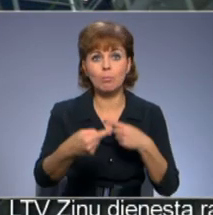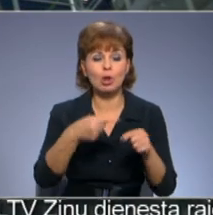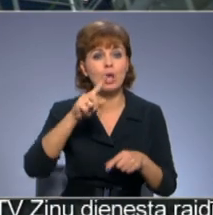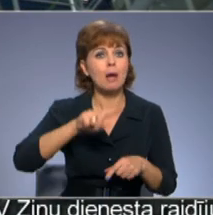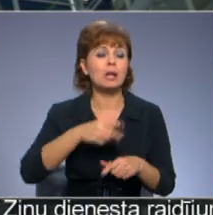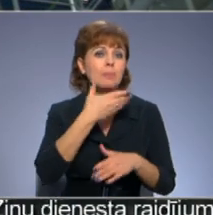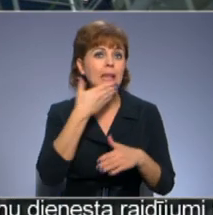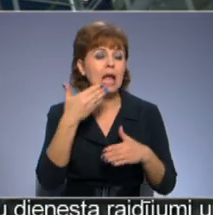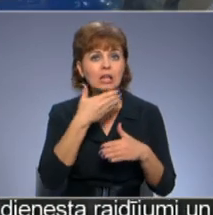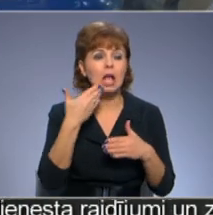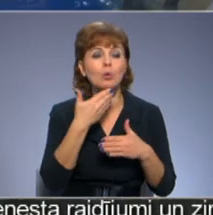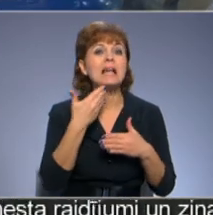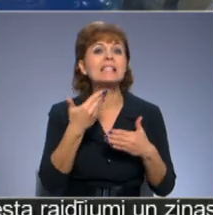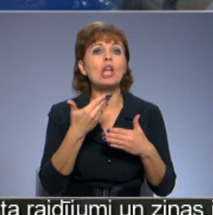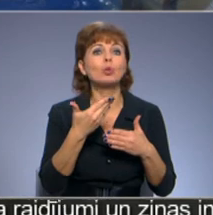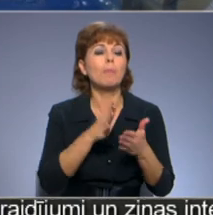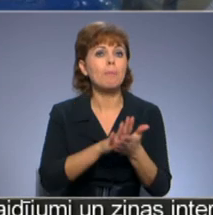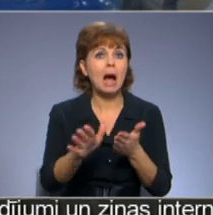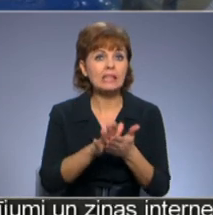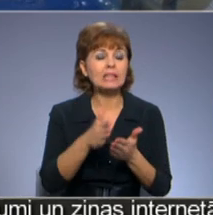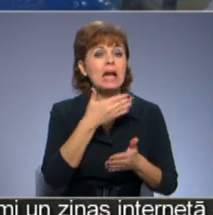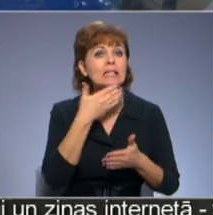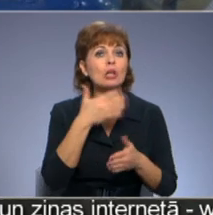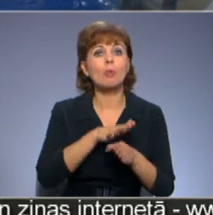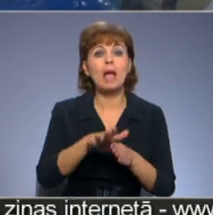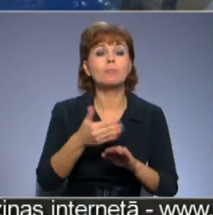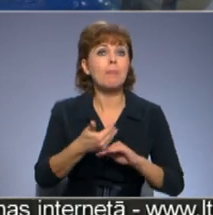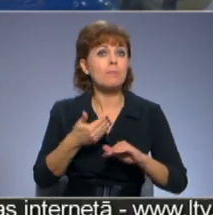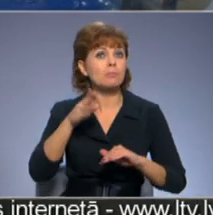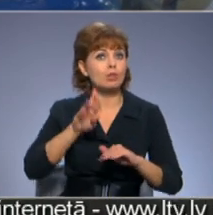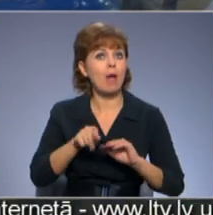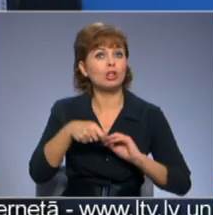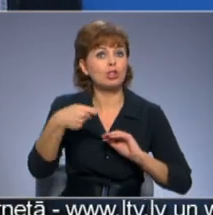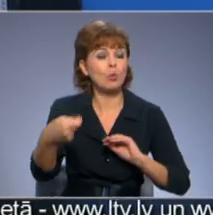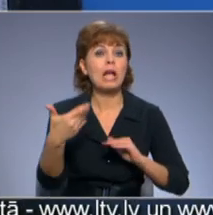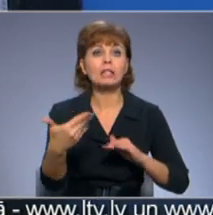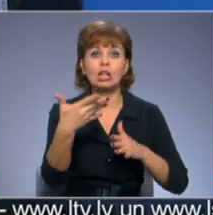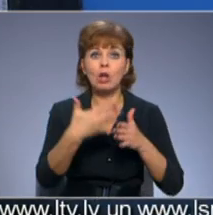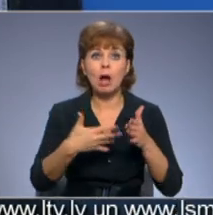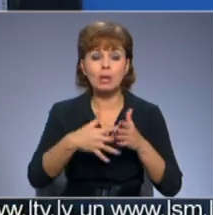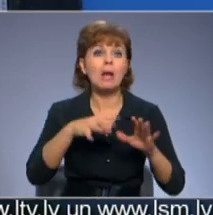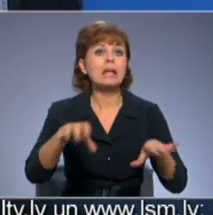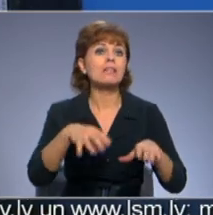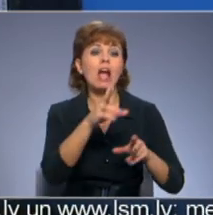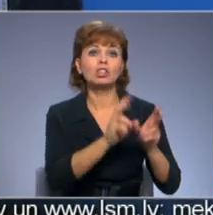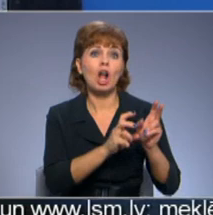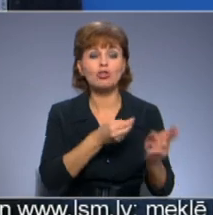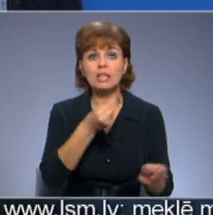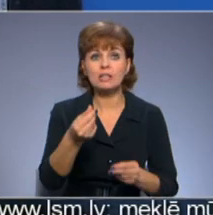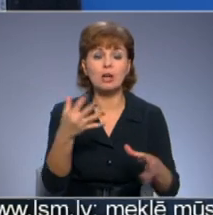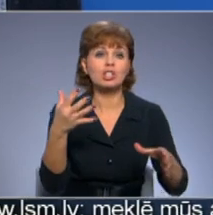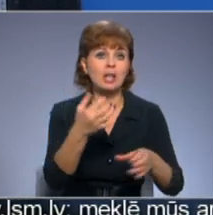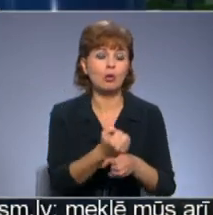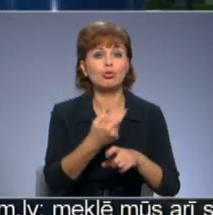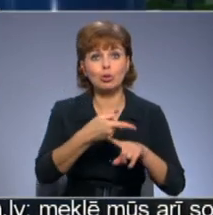lielu siltumpatēriņu. Sistēma eksploatācijā nodota pirms mēneša. Šobrīd aprēķina liecina, ka tvaika ražošanas izmaksas sarukušas